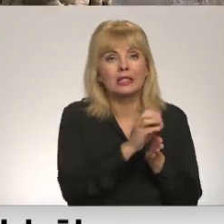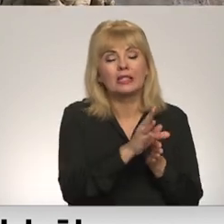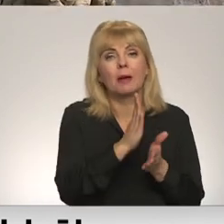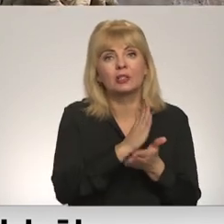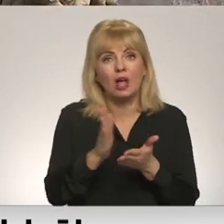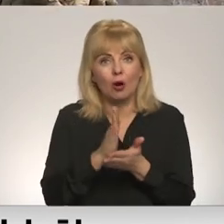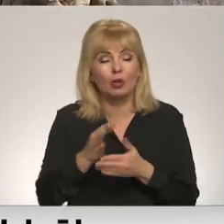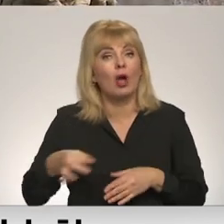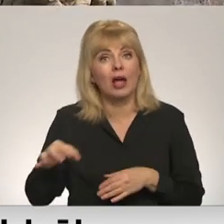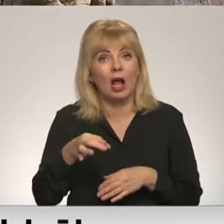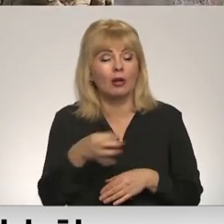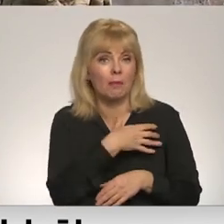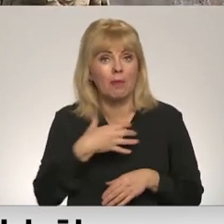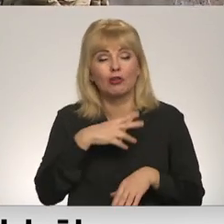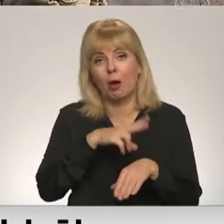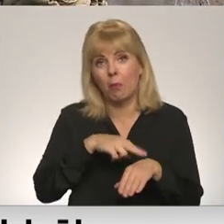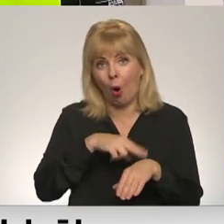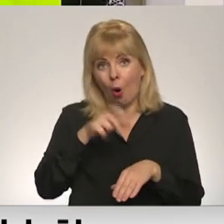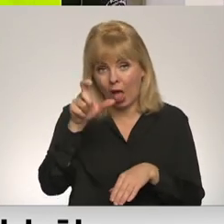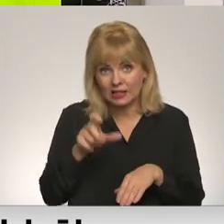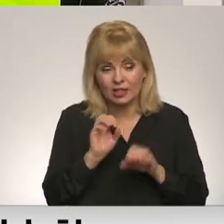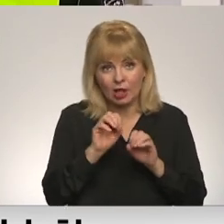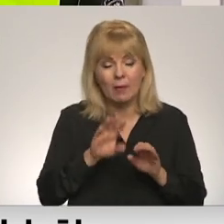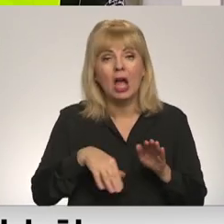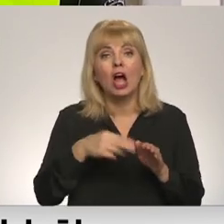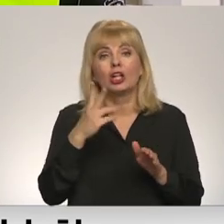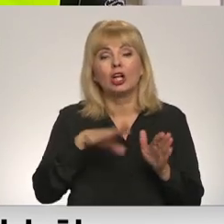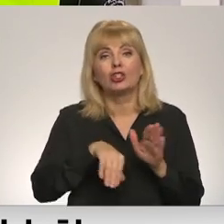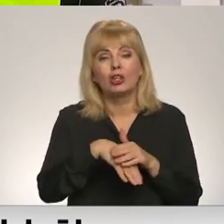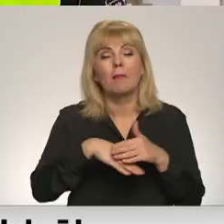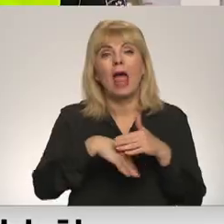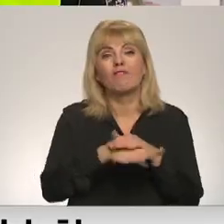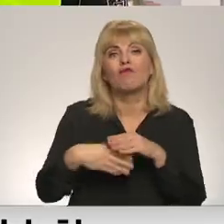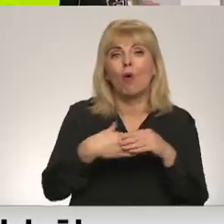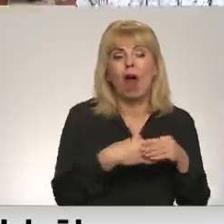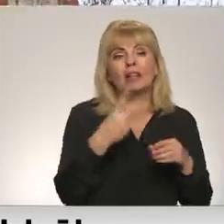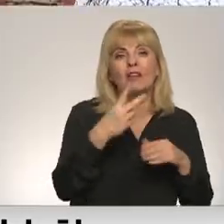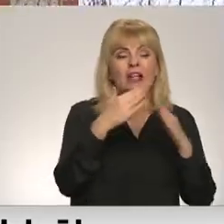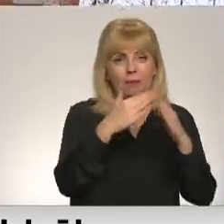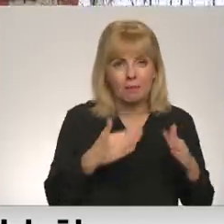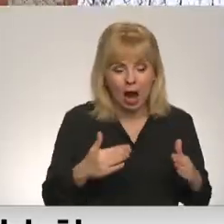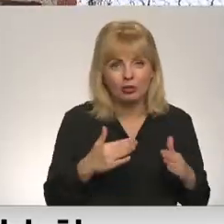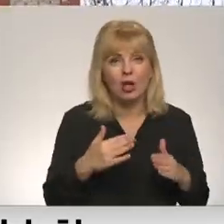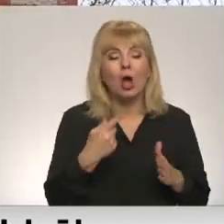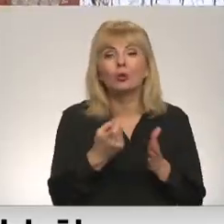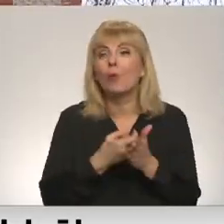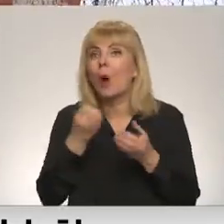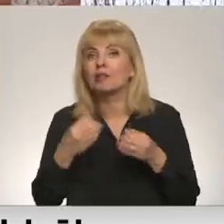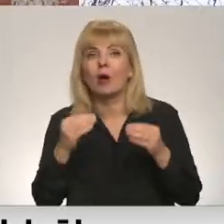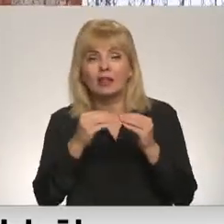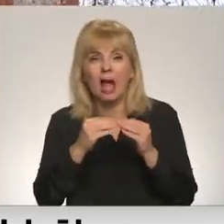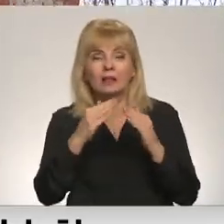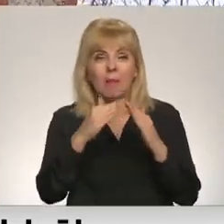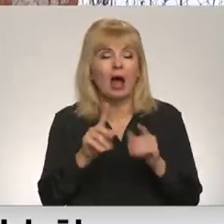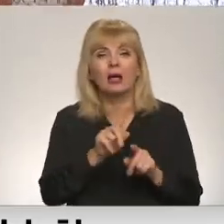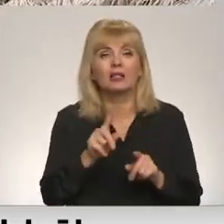sakārtošanā. Reģionālā pašvaldības policija norāda, ka līdz šim evakuētas 2 mājsaimniecības. Apzināts vairāk nekā 10 mājas, kuras ir uz